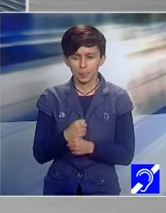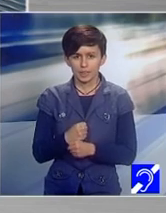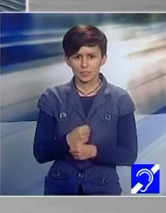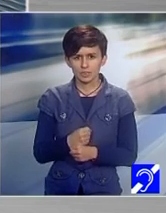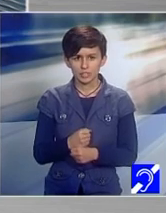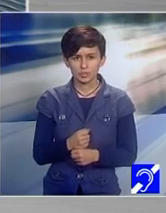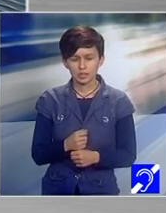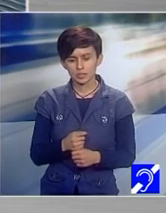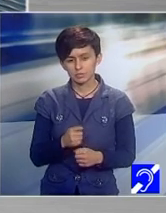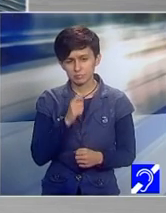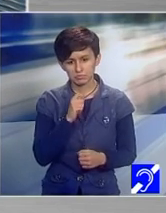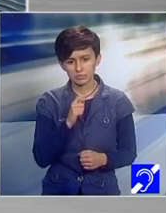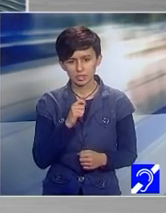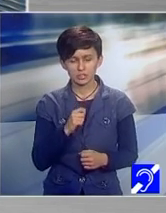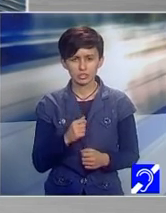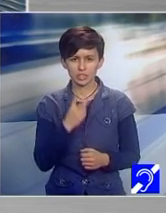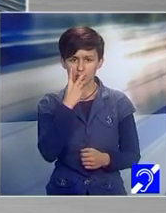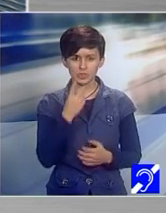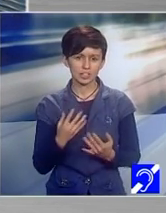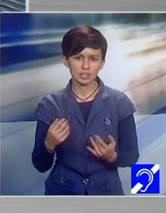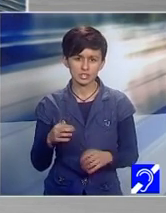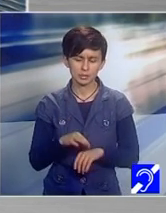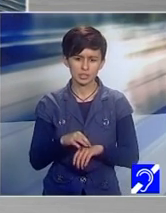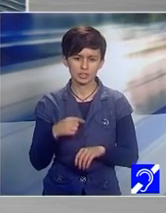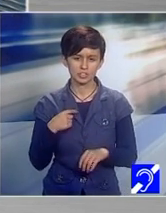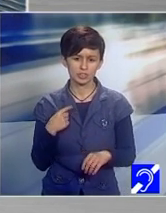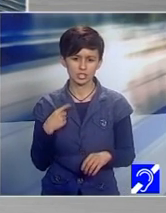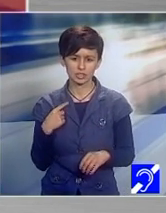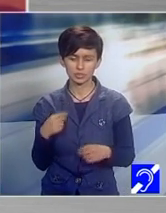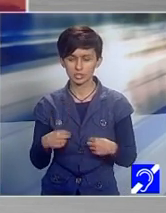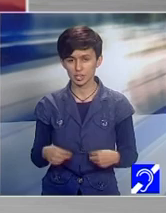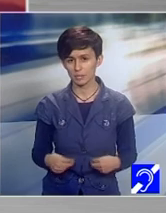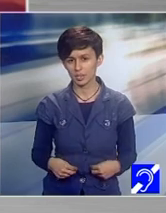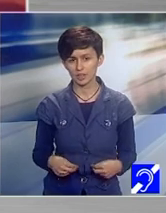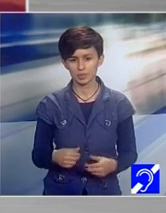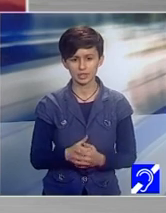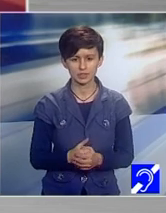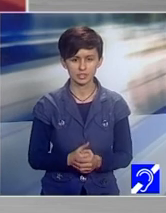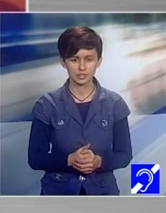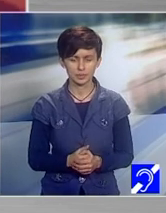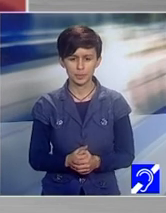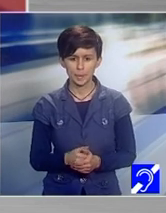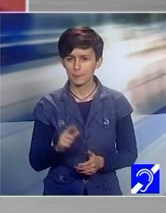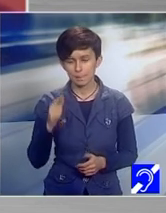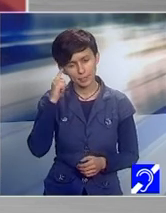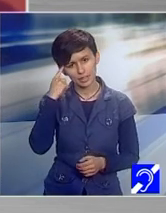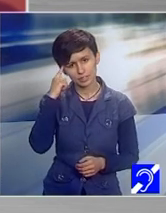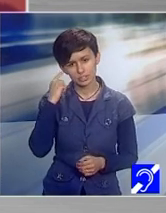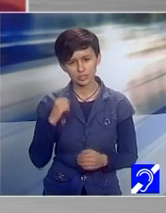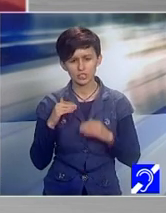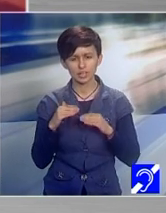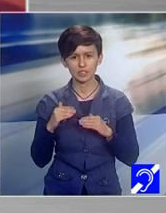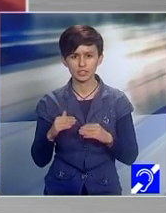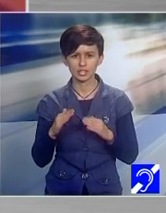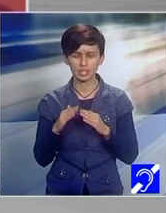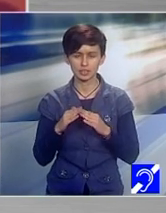în Parlament și câți avocați. Habar n-au ce se întâmplă într-o clinică. În Parlament, habar n-au ce se întâmplă într-o clinică. Așa cum de multe ori nu se știe la nivel de dar casă de asigurări. Dar sunt